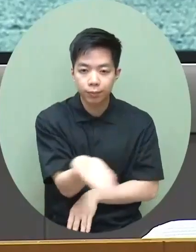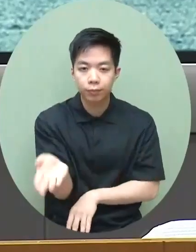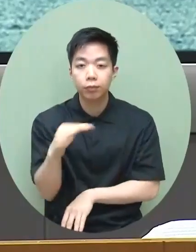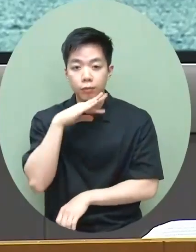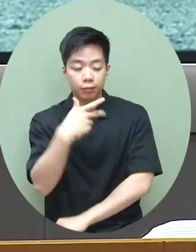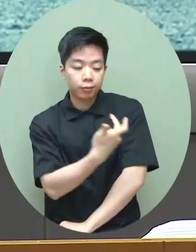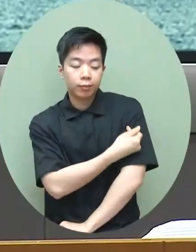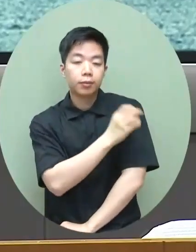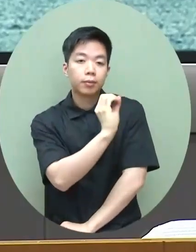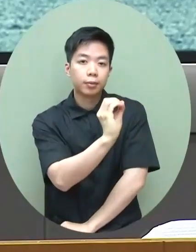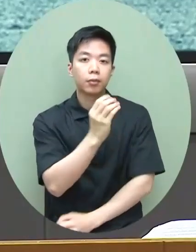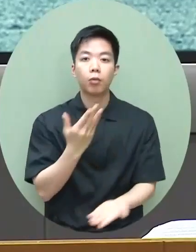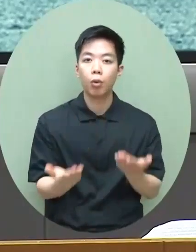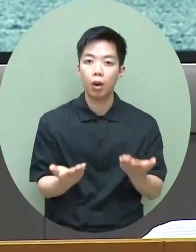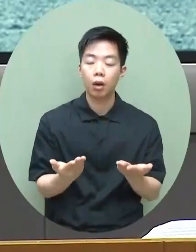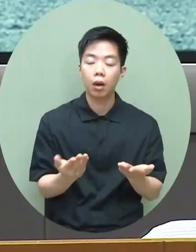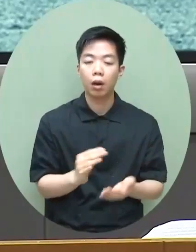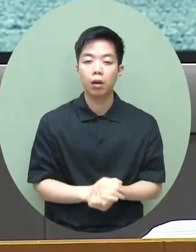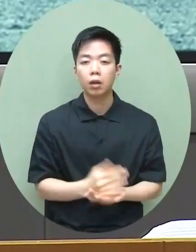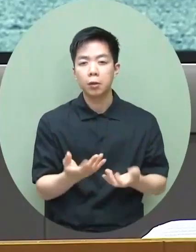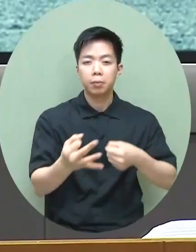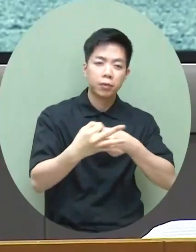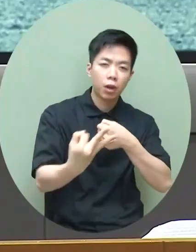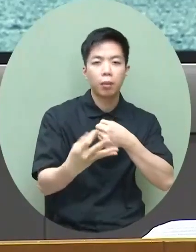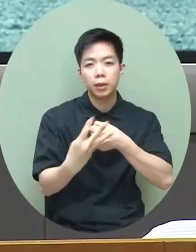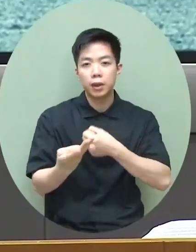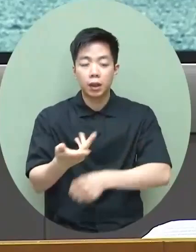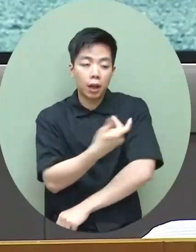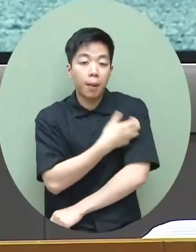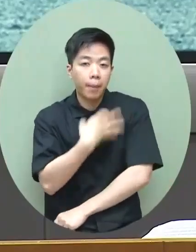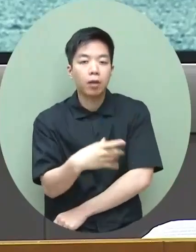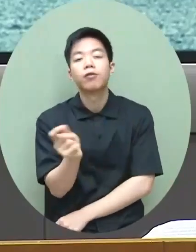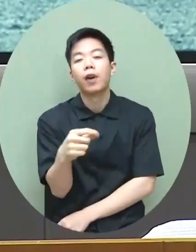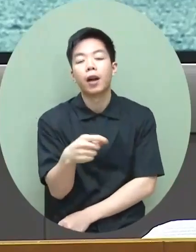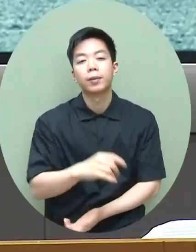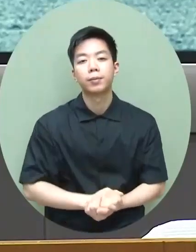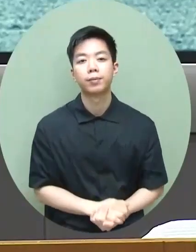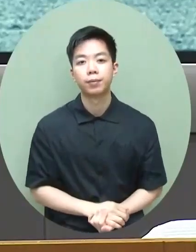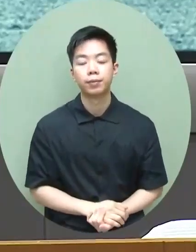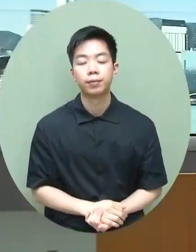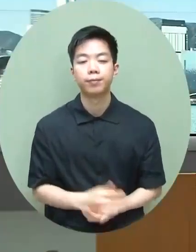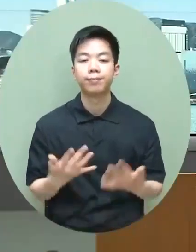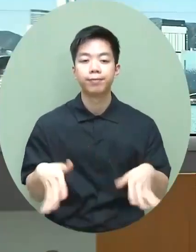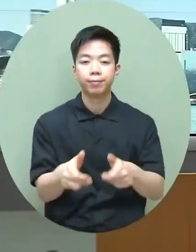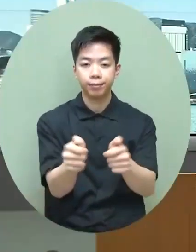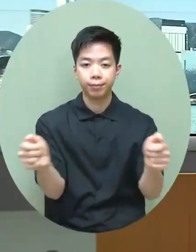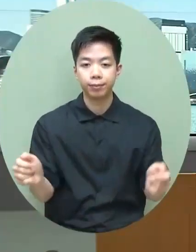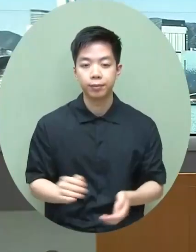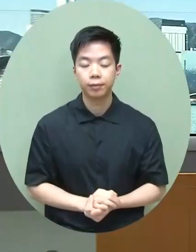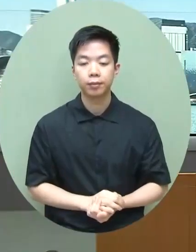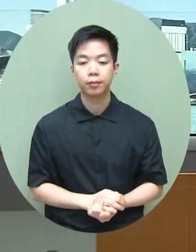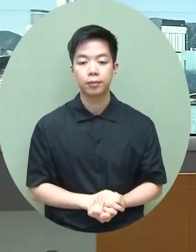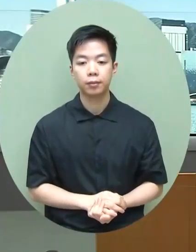針嘅人士咧，就盡快接受疫苗注射。今日係咁多，唔該。 咁而家請劉醫生幫我哋匯報一下醫管局方面情